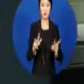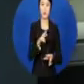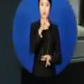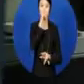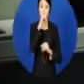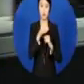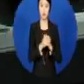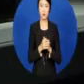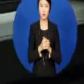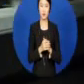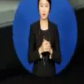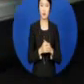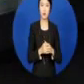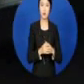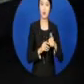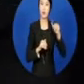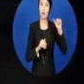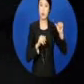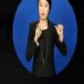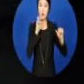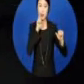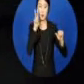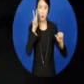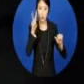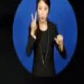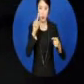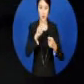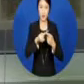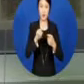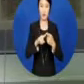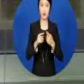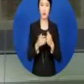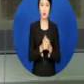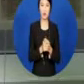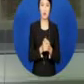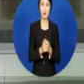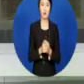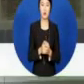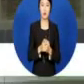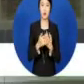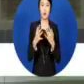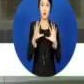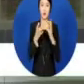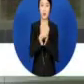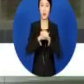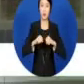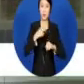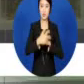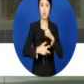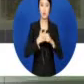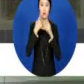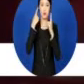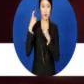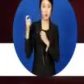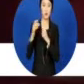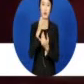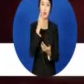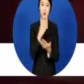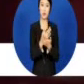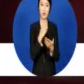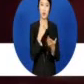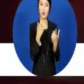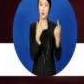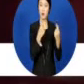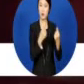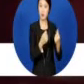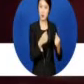다선용이 여의주를 품다라는 제목으로 개최되는 이번 특별전은 광복 70주년을 기념하여 천안과 관련 깊은 용을 주제로